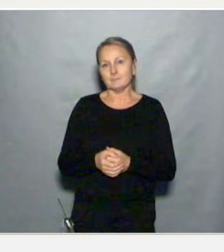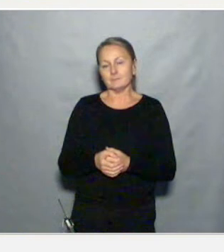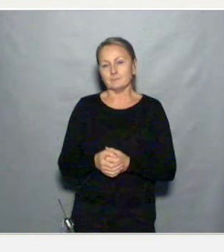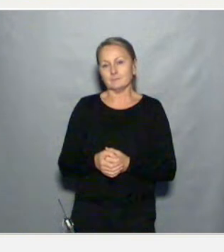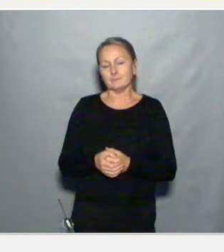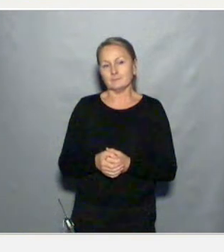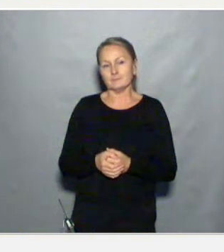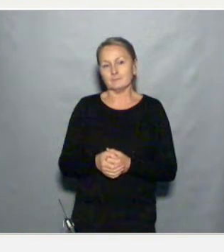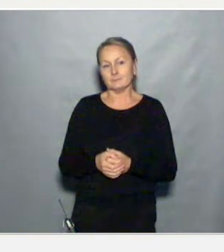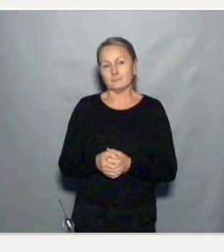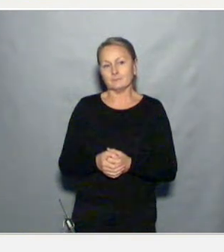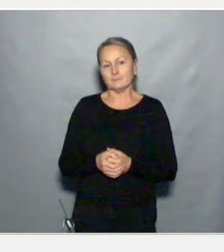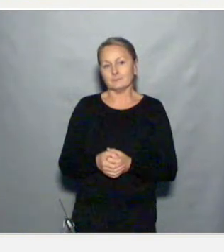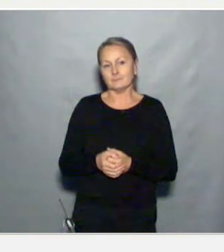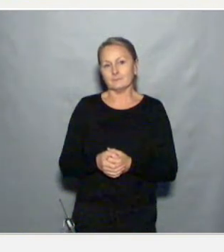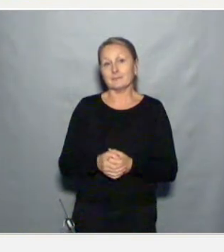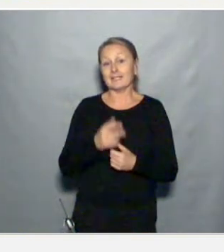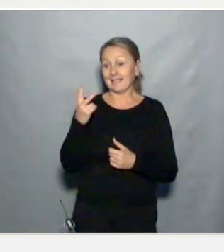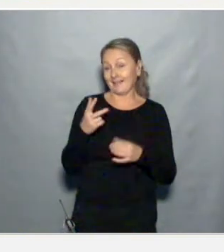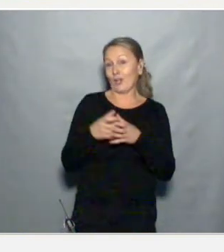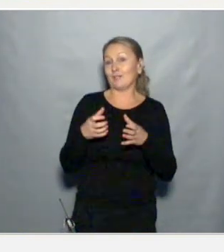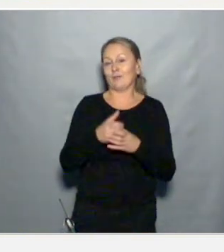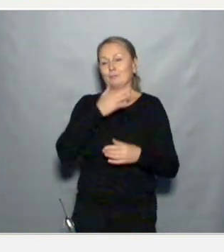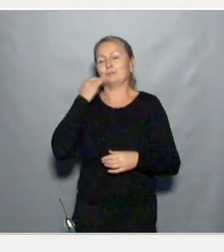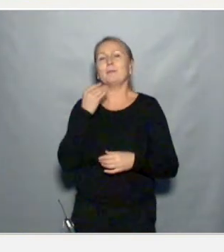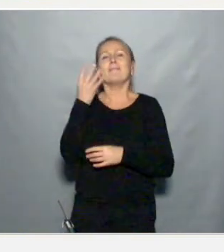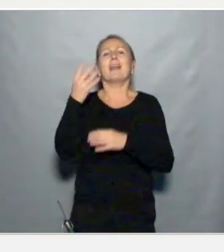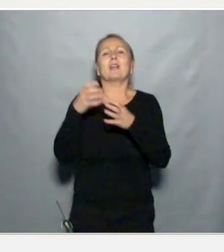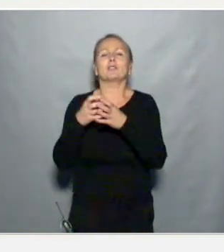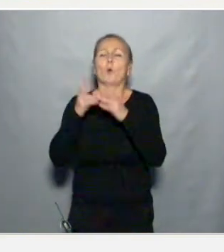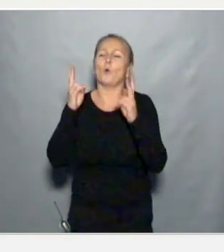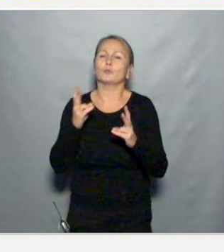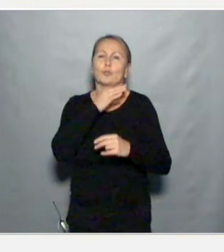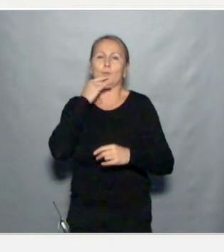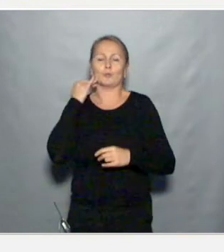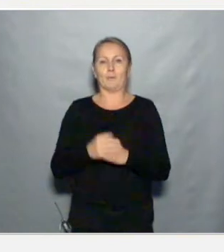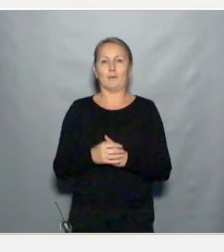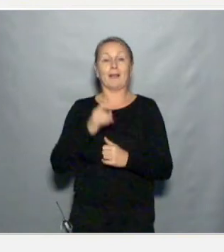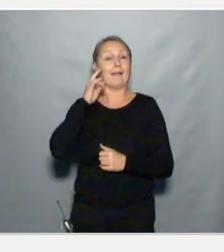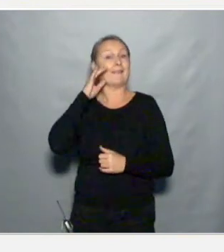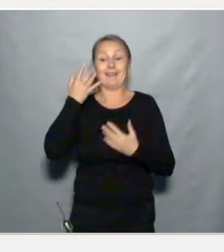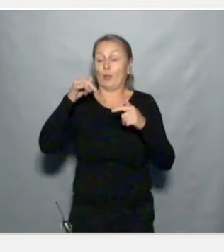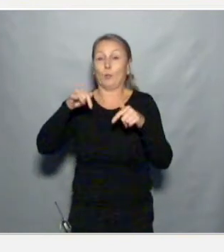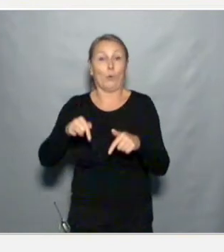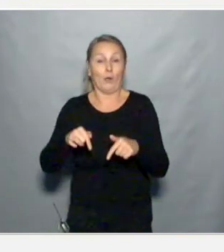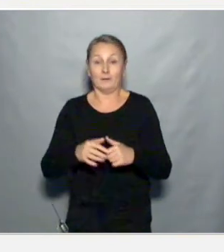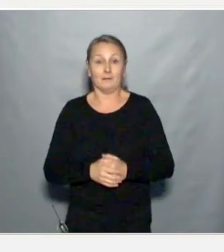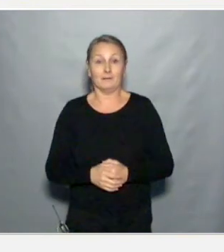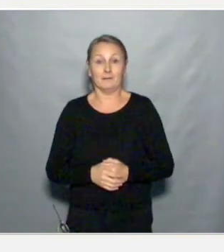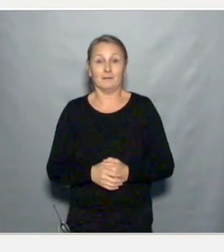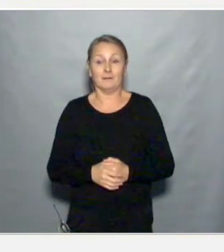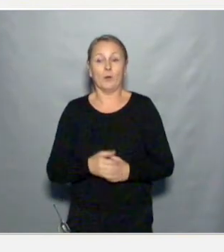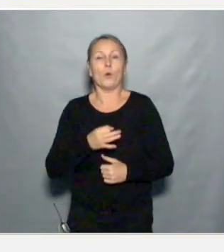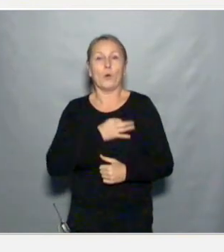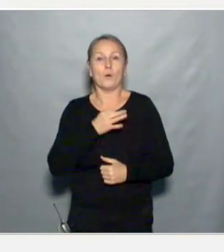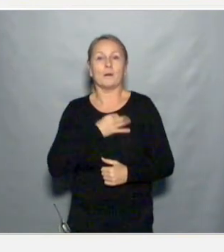Trean var skojig, men fyran är nog också skojig. Men jag vet inte ännu. Hoppas